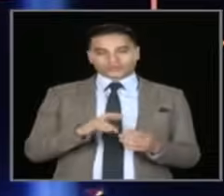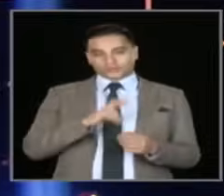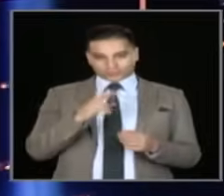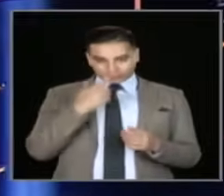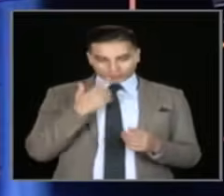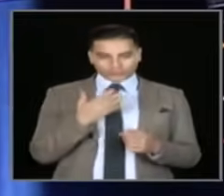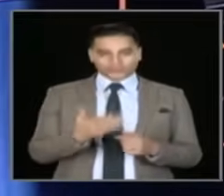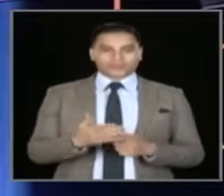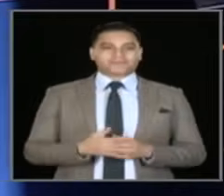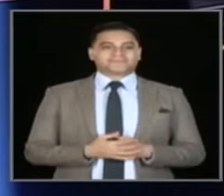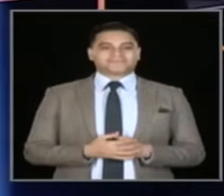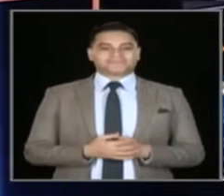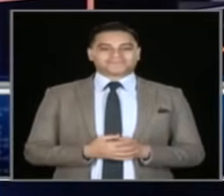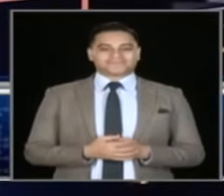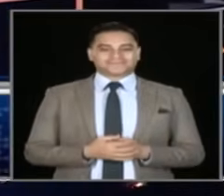هو